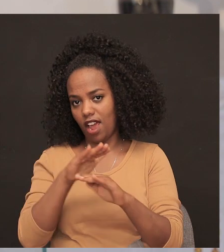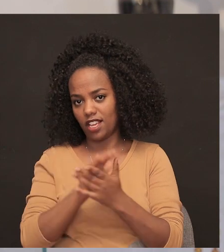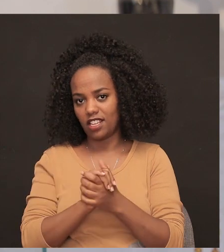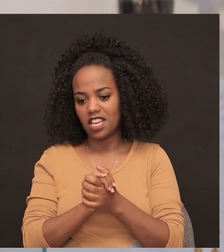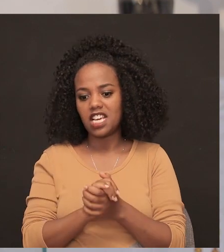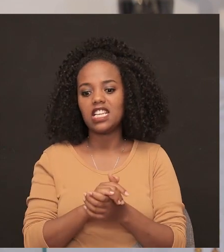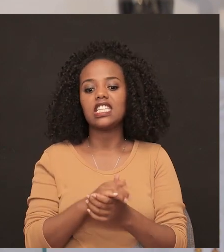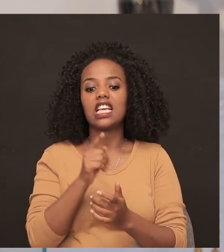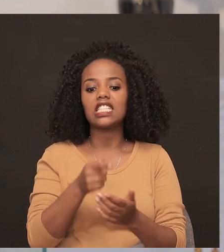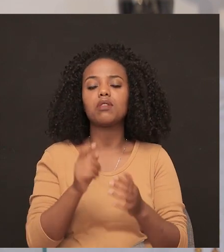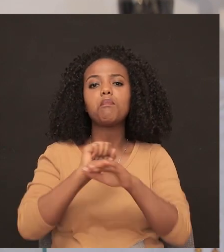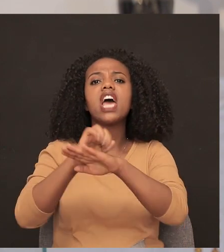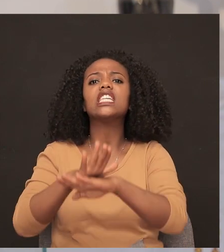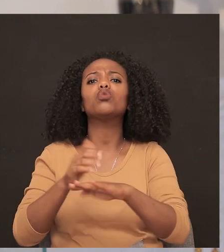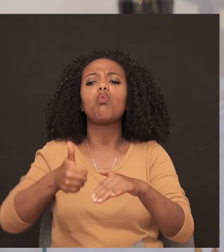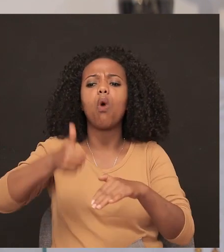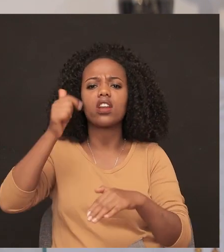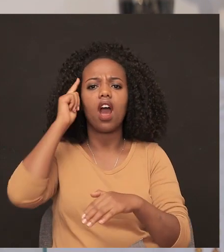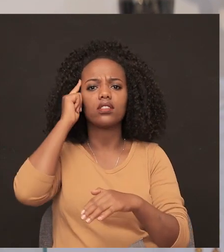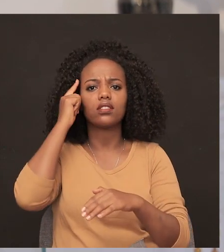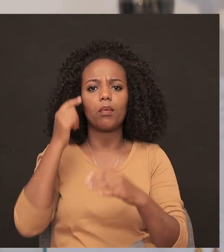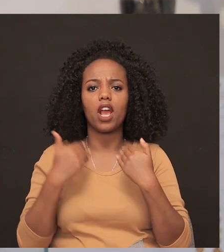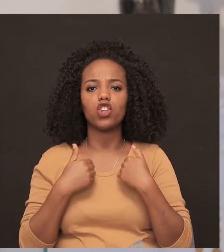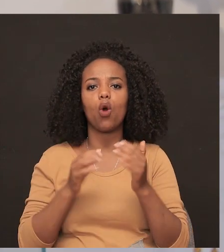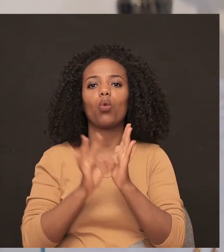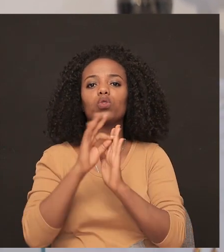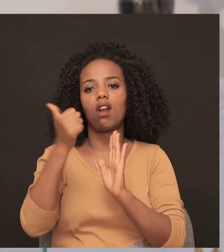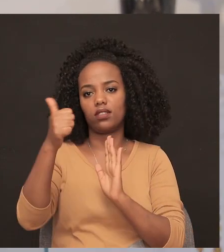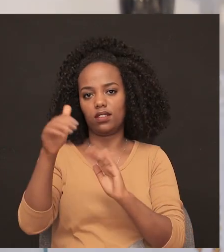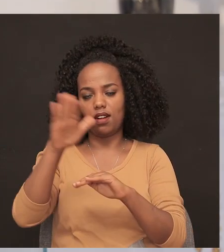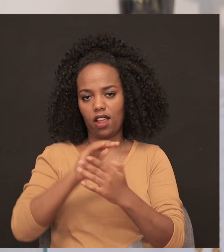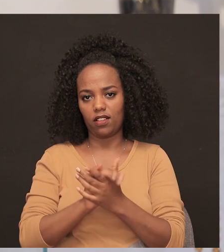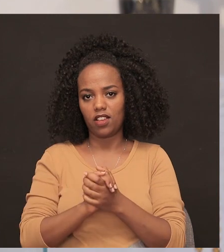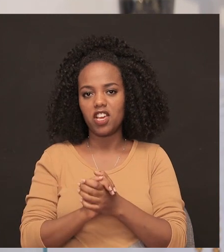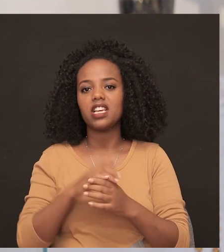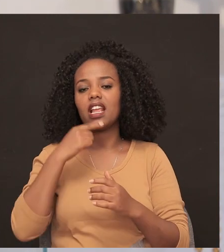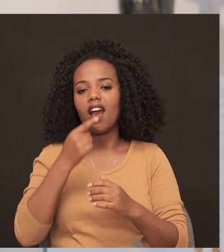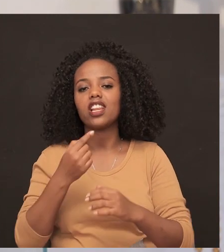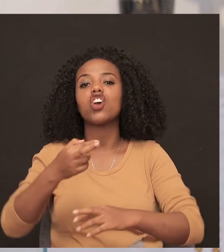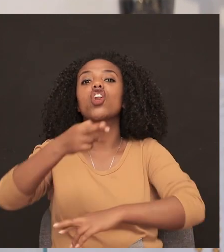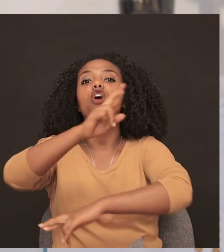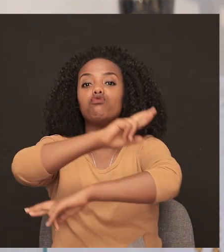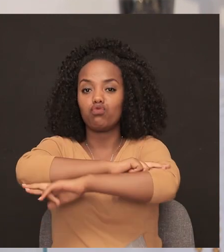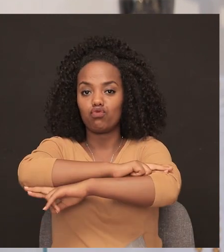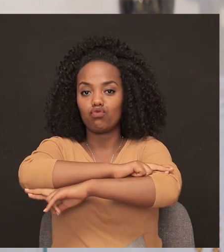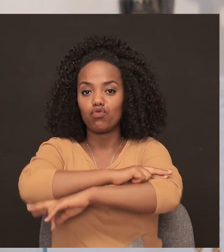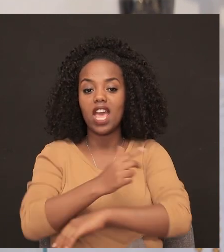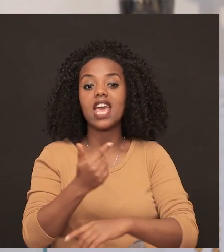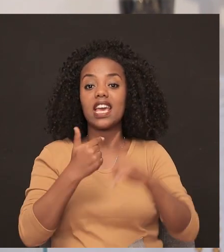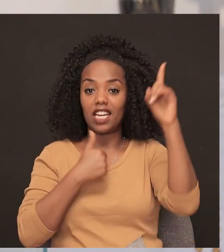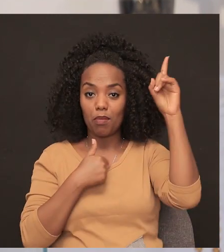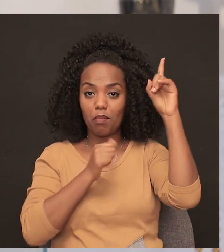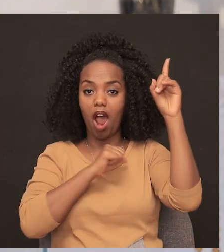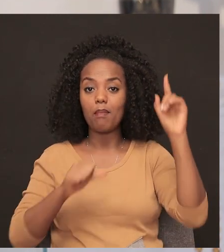የዚህ መልእክት ዋና ሐሳብ ያለው ቁጥር 10 ላይ ነው። እንዲህ ይላል፣ እረፉ እኔም